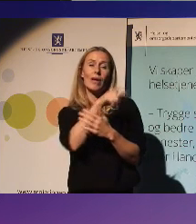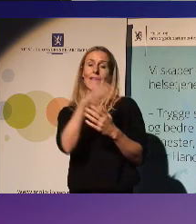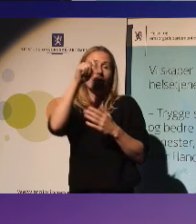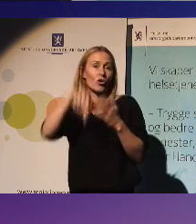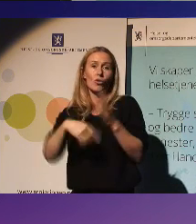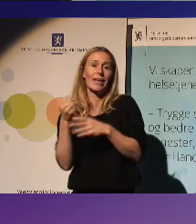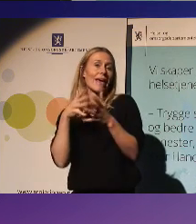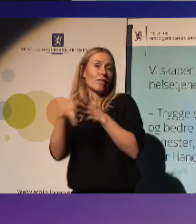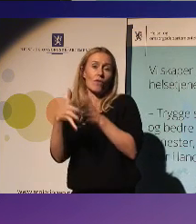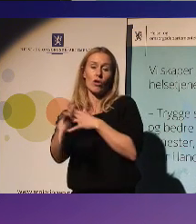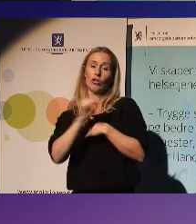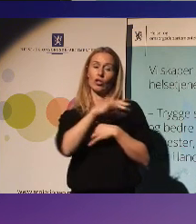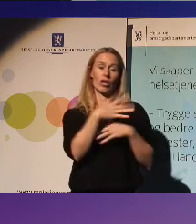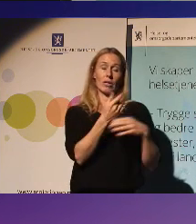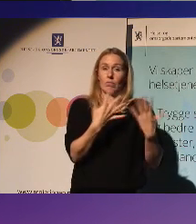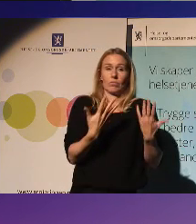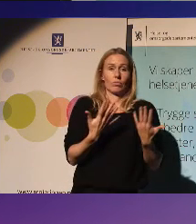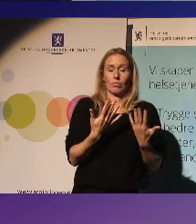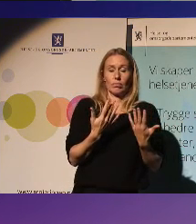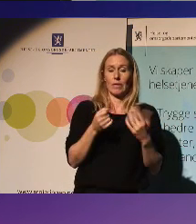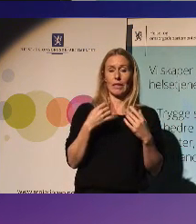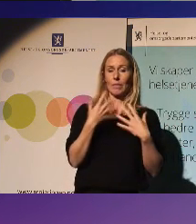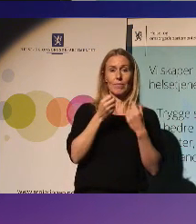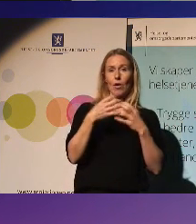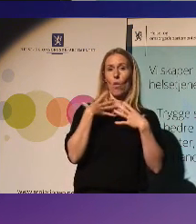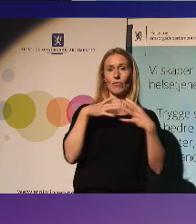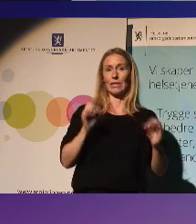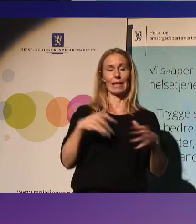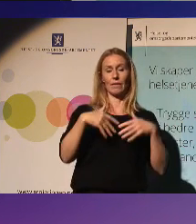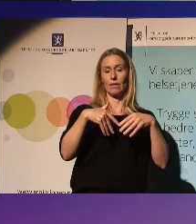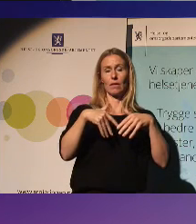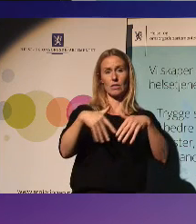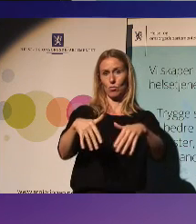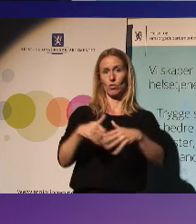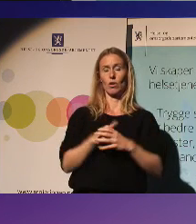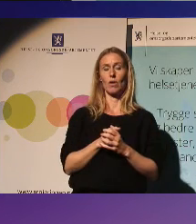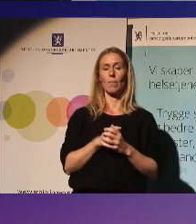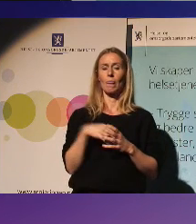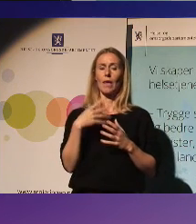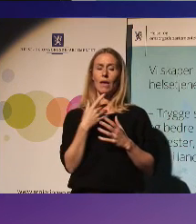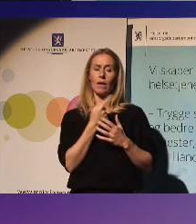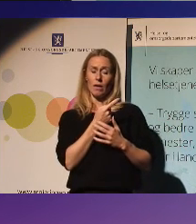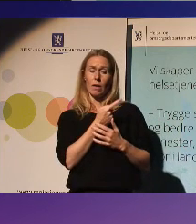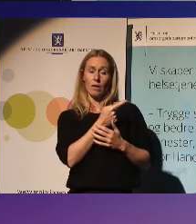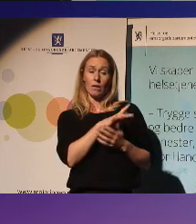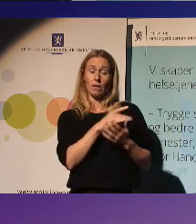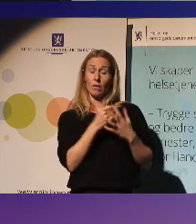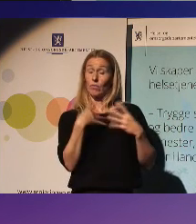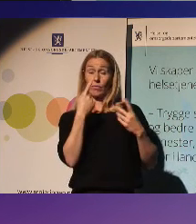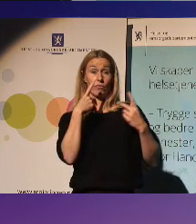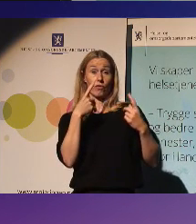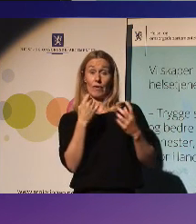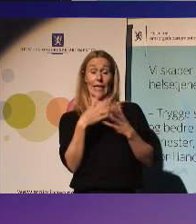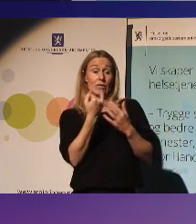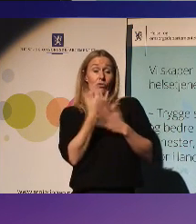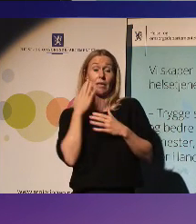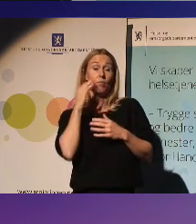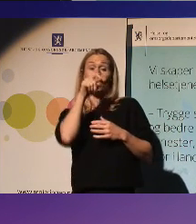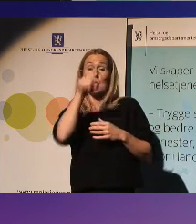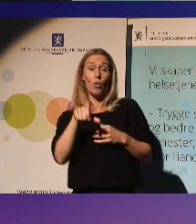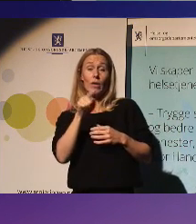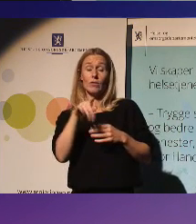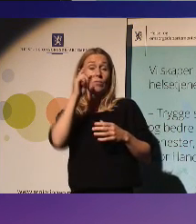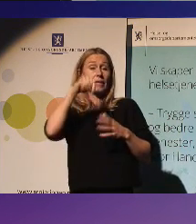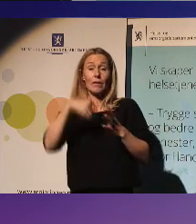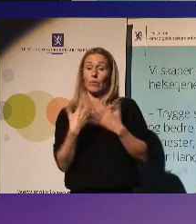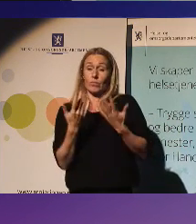fordi det var mangel på biler. En ansatt som hadde opplevd den fortvilelsen hos en beboer fordi vedkommende ikke kunne